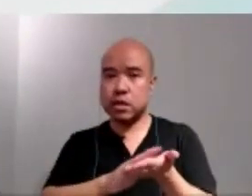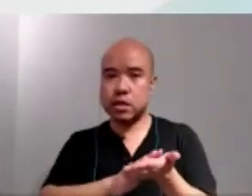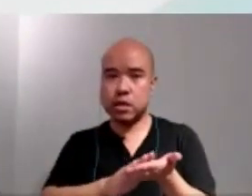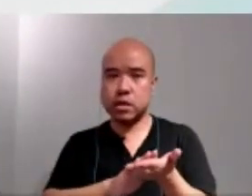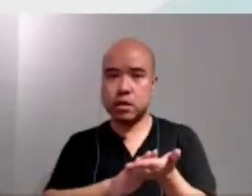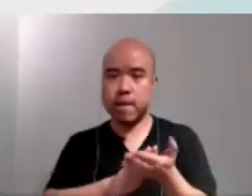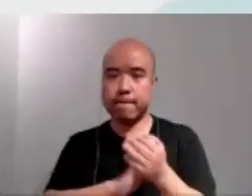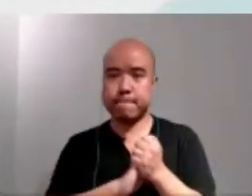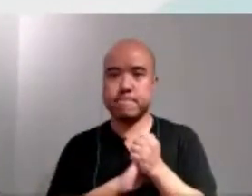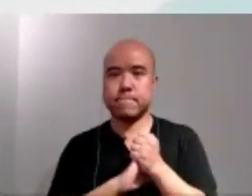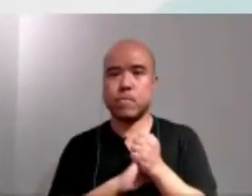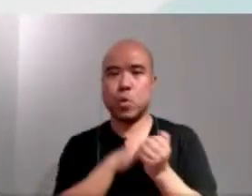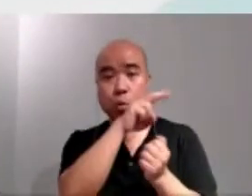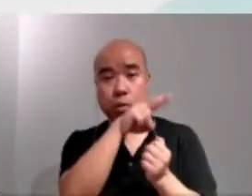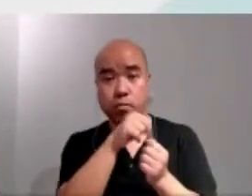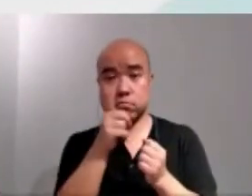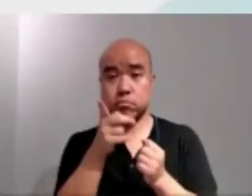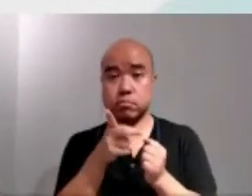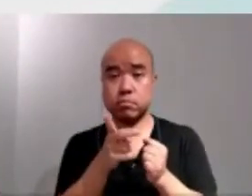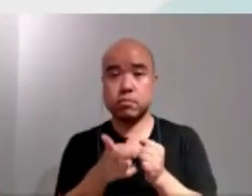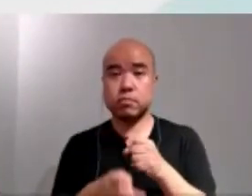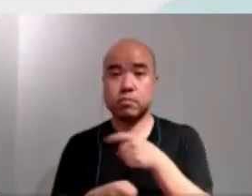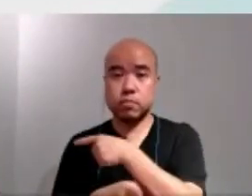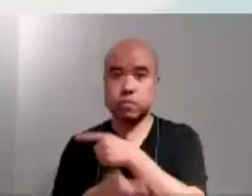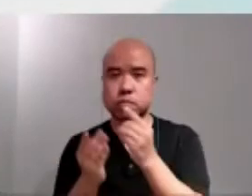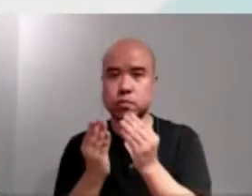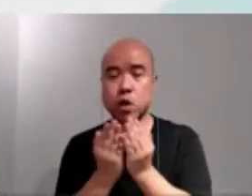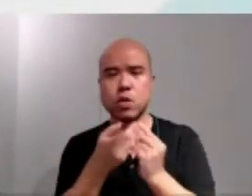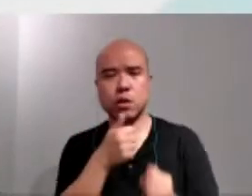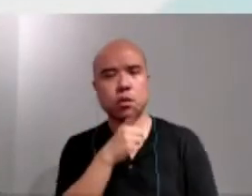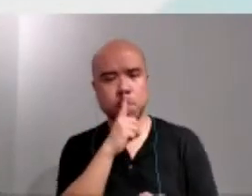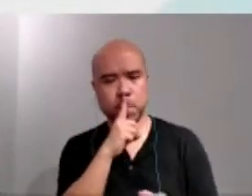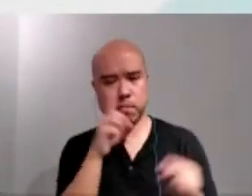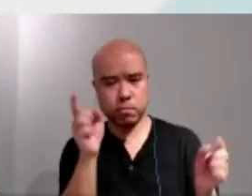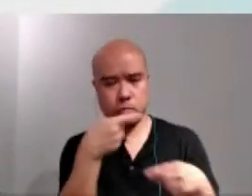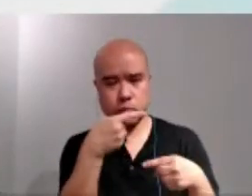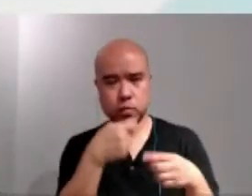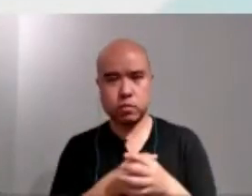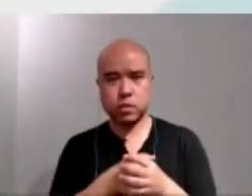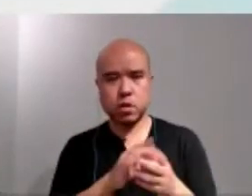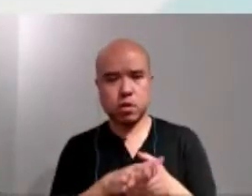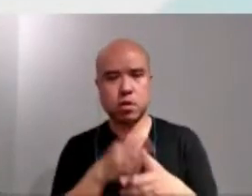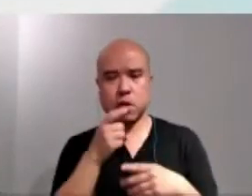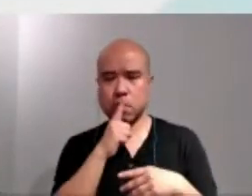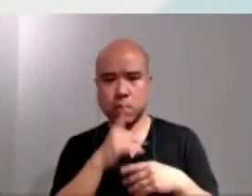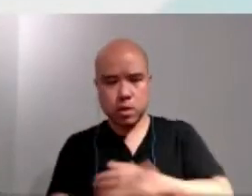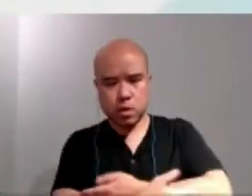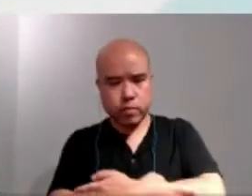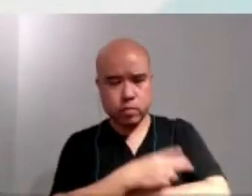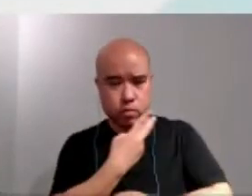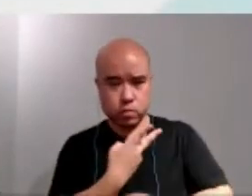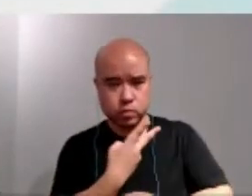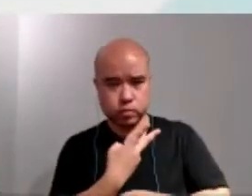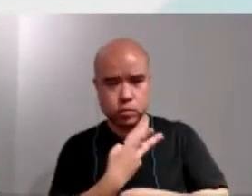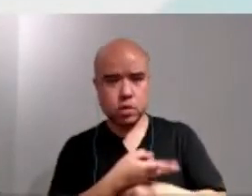走》这本书的。那天是母亲节，小雅抱着两个小朋友和妈妈老公在